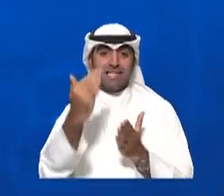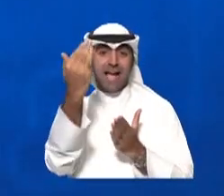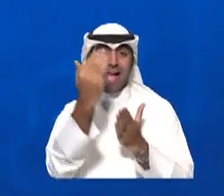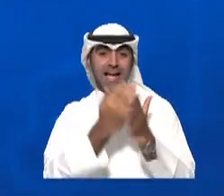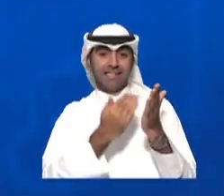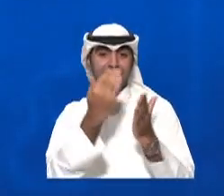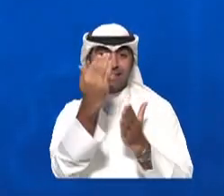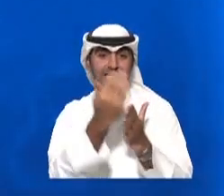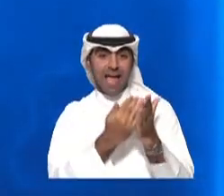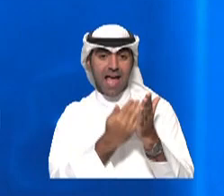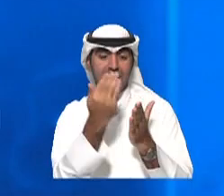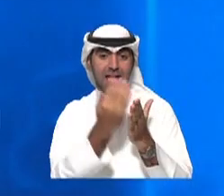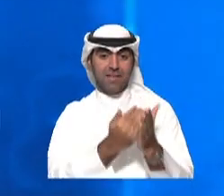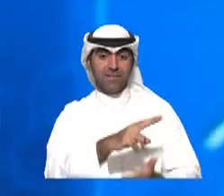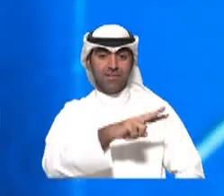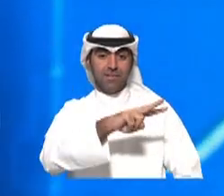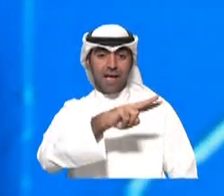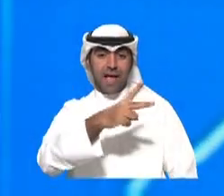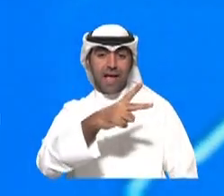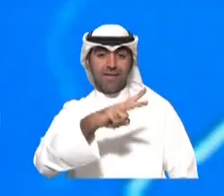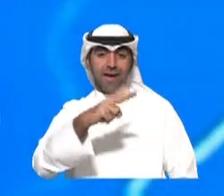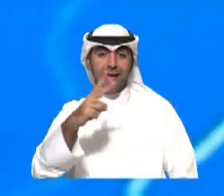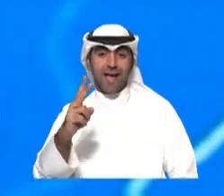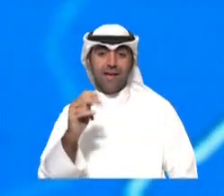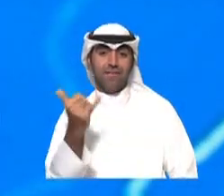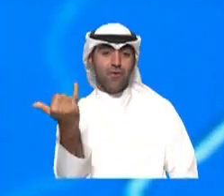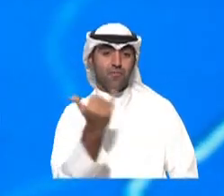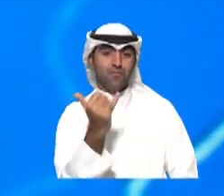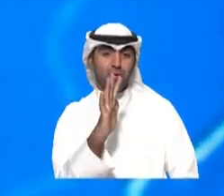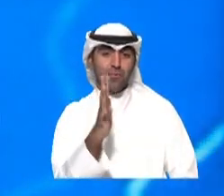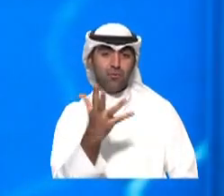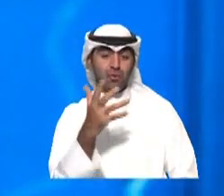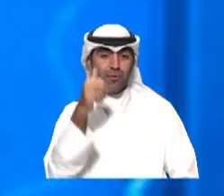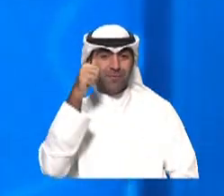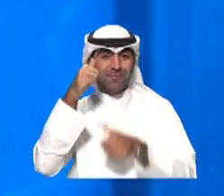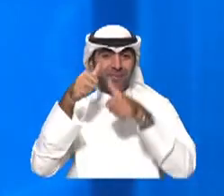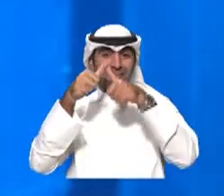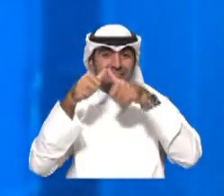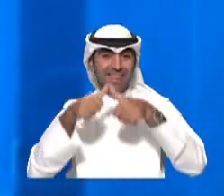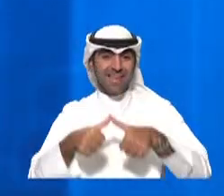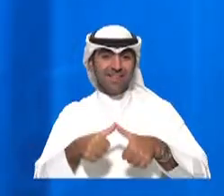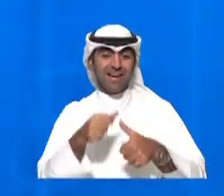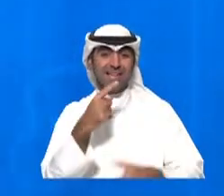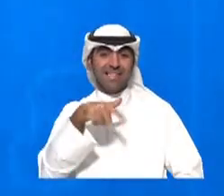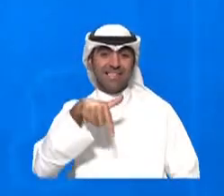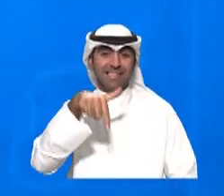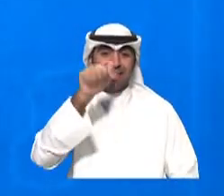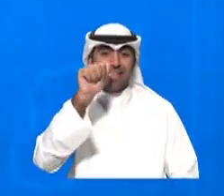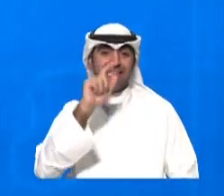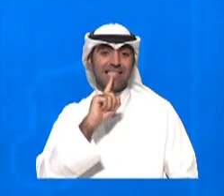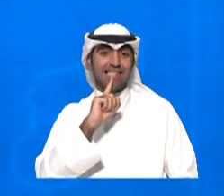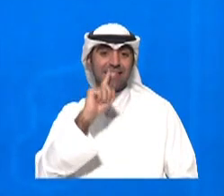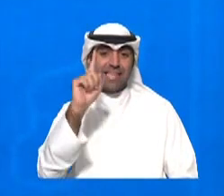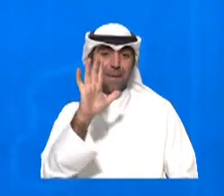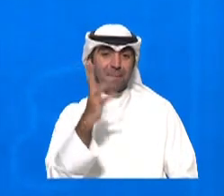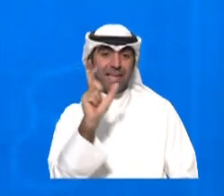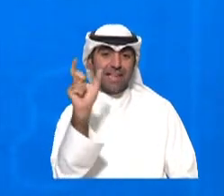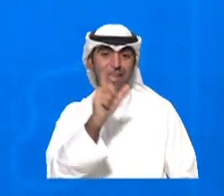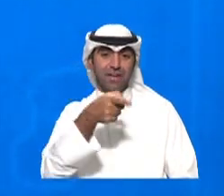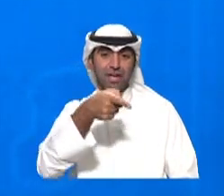الصربية، والتي سيحتفل البلدان الصديقان بمرور 60 عاما على تأسيسها